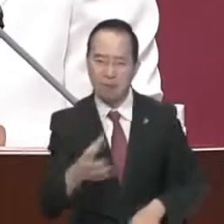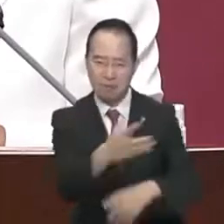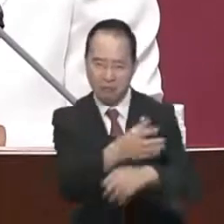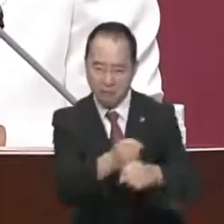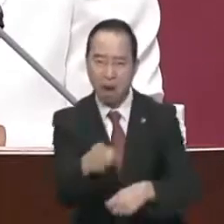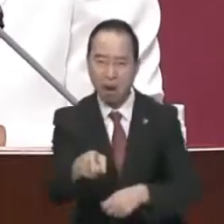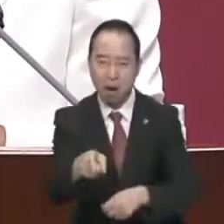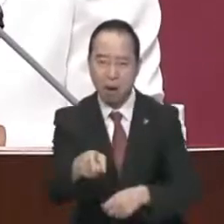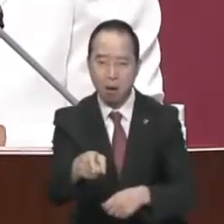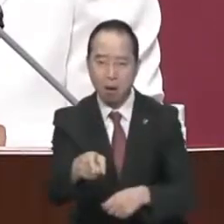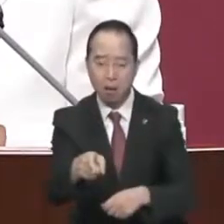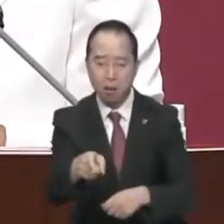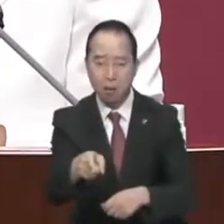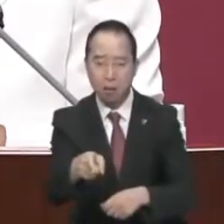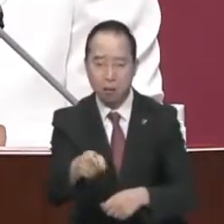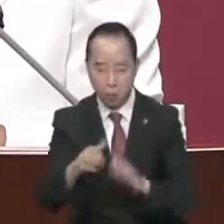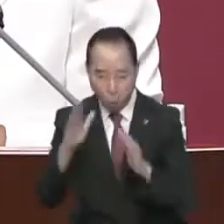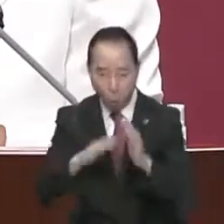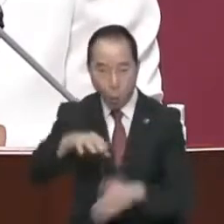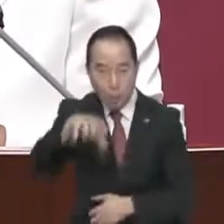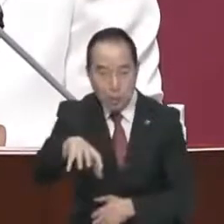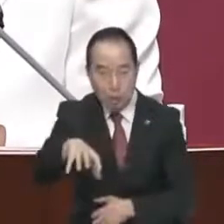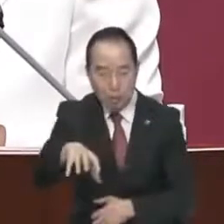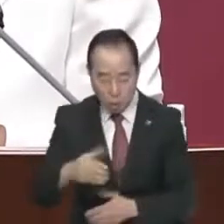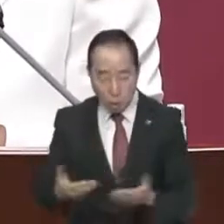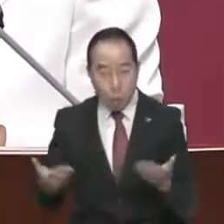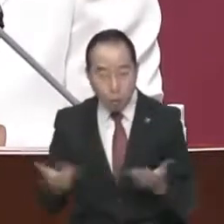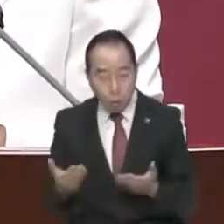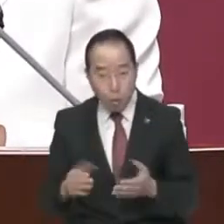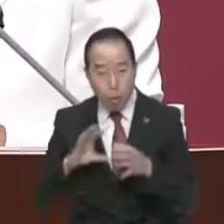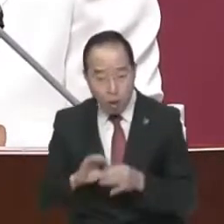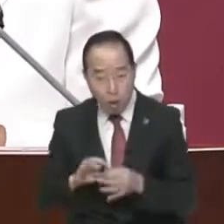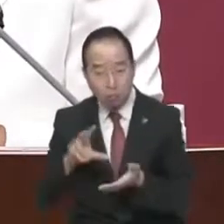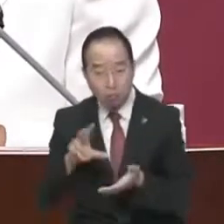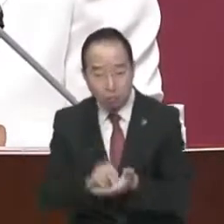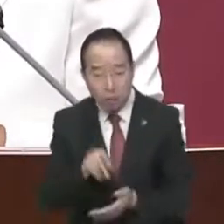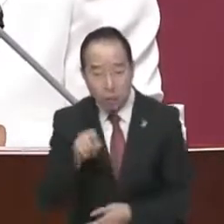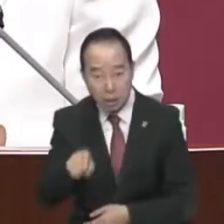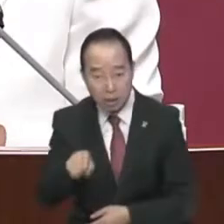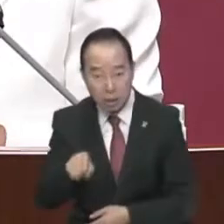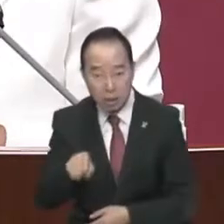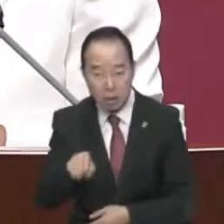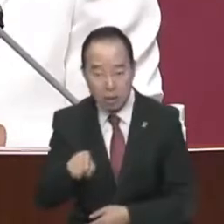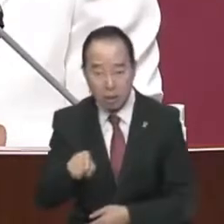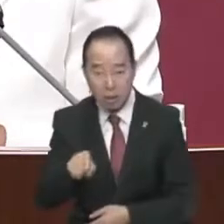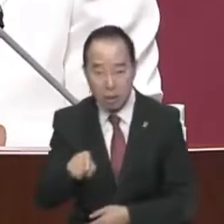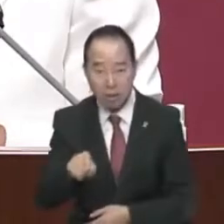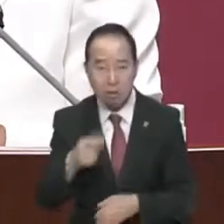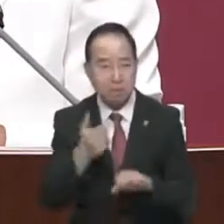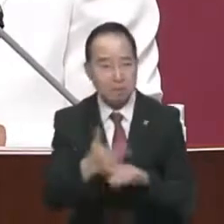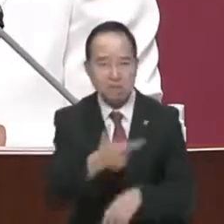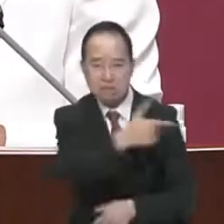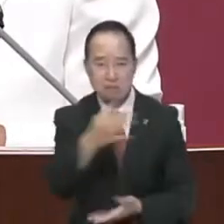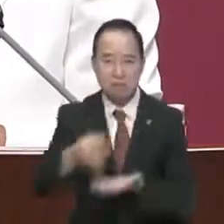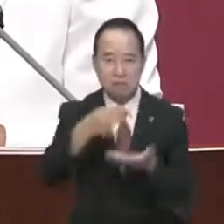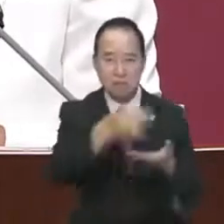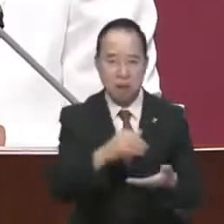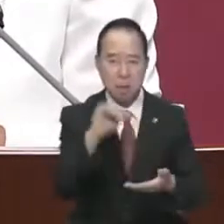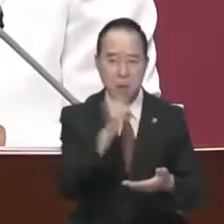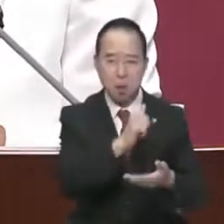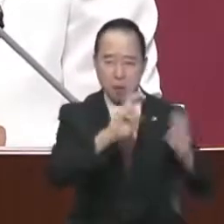맺었습니다. 공공기관이 이런 노동에 관련된 문제에 대해서 거금의 자문 계약을 하고 또 정규직 전환을 회피한다면